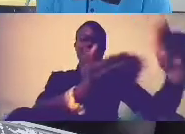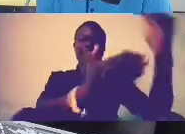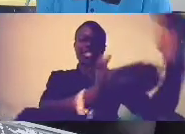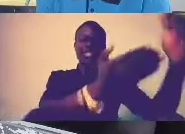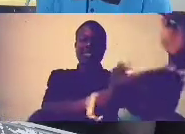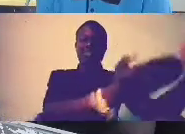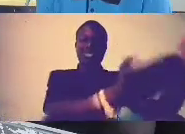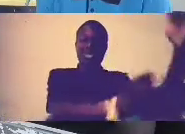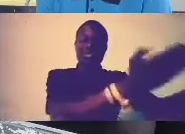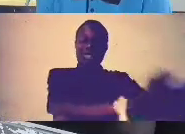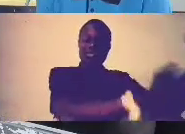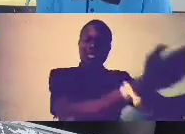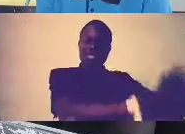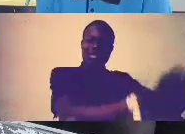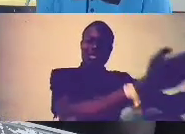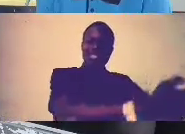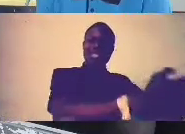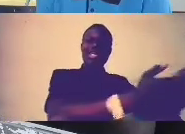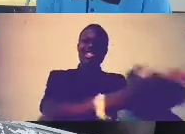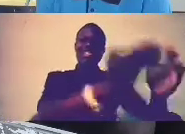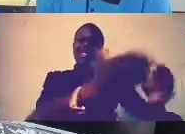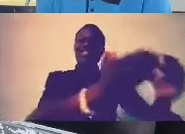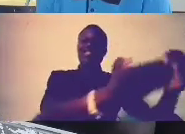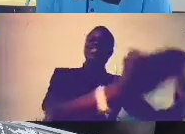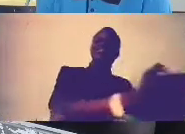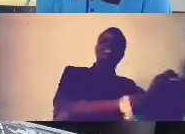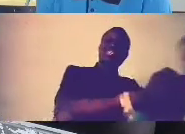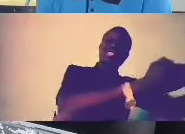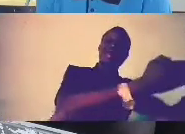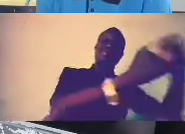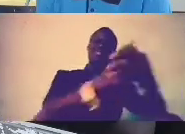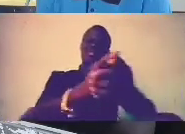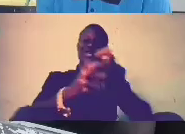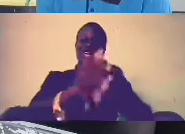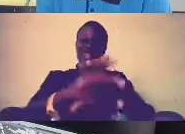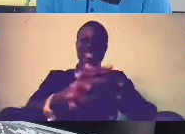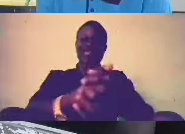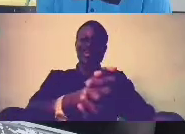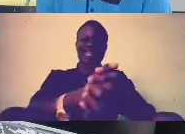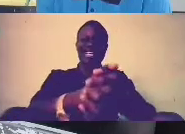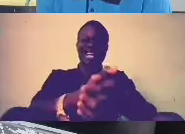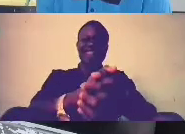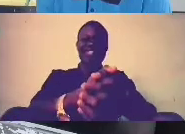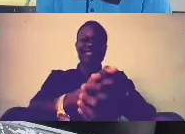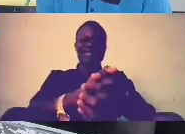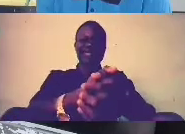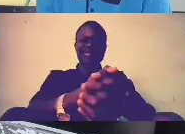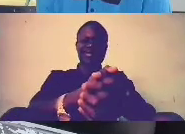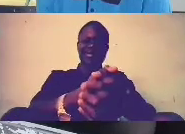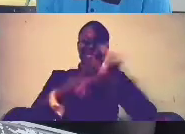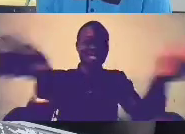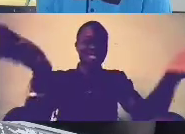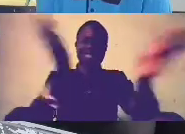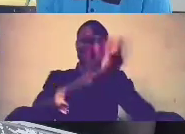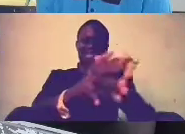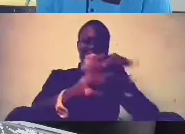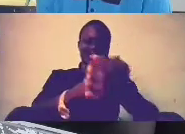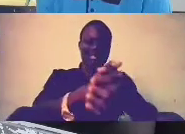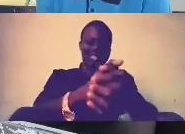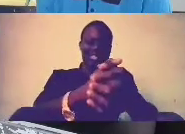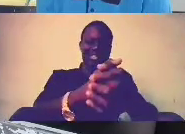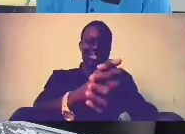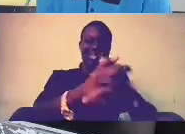ils planifient déjà petit à petit, petit à petit. C'est une succession d'étapes pour y arriver là où on veut y arriver. Si